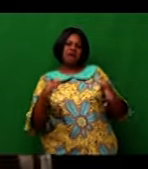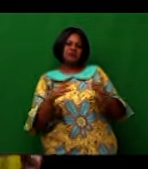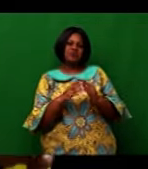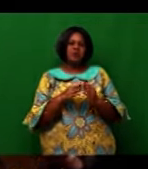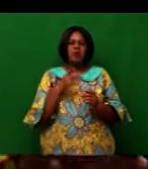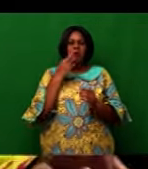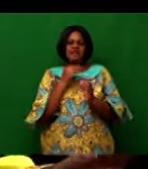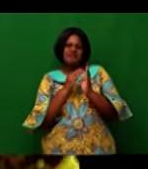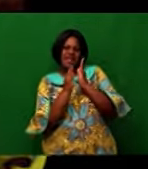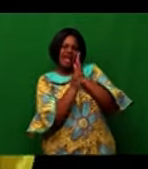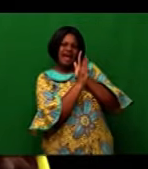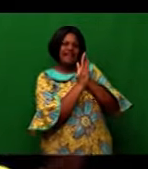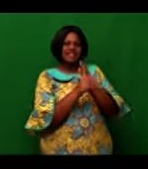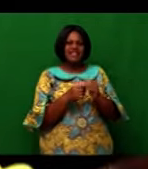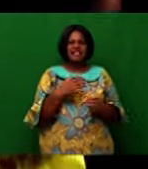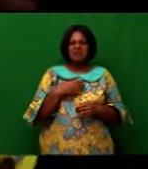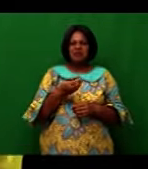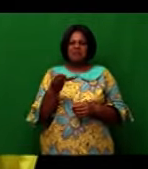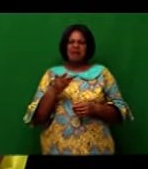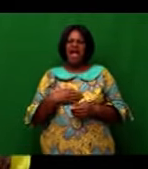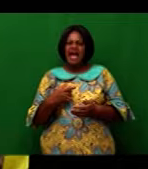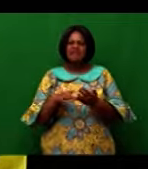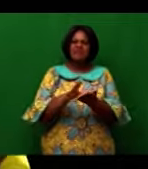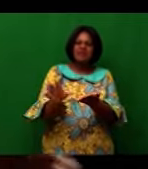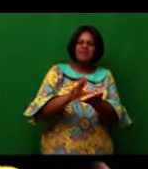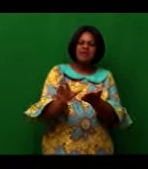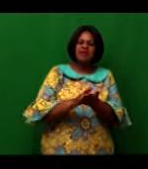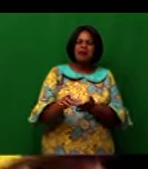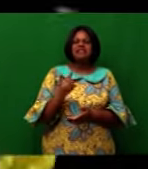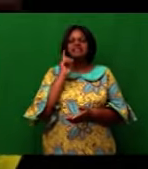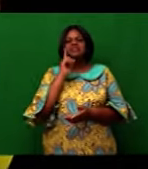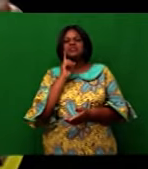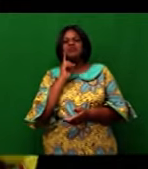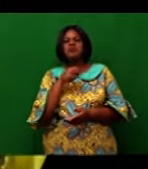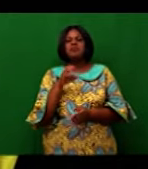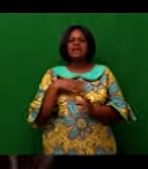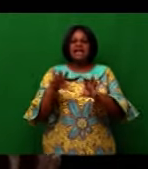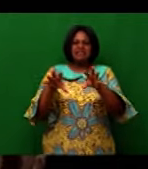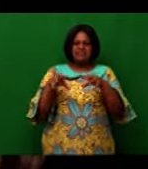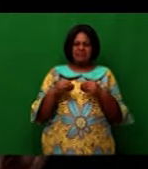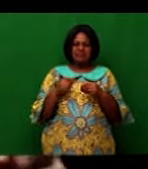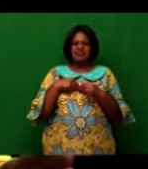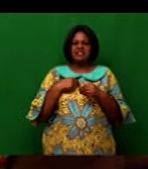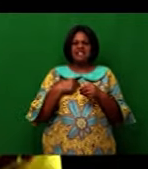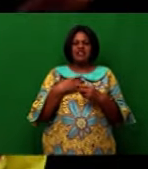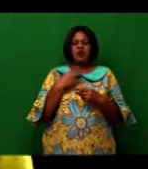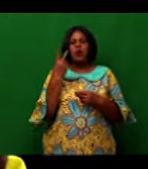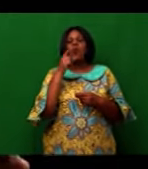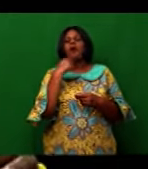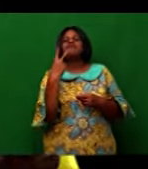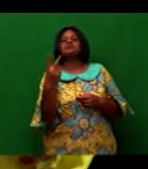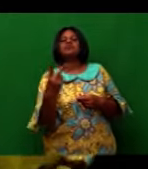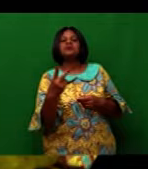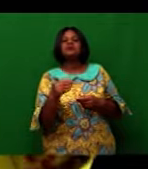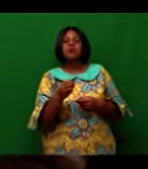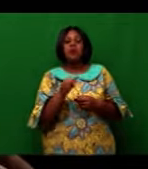kutsvinya kusada kugizama kumugashira nyangwe akanobvisirwa pfuma sei wakabvisirwa iwe haadi kuti atendwe kunzi tapa barika saka varume vazhinji